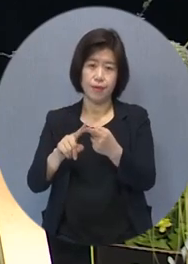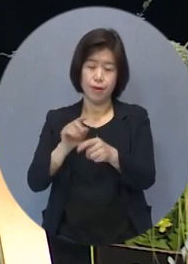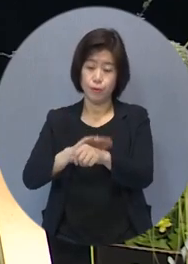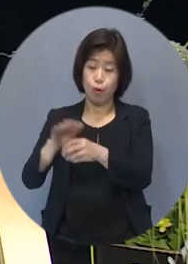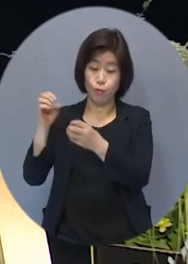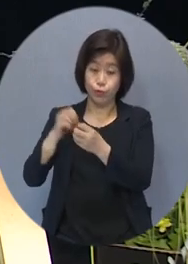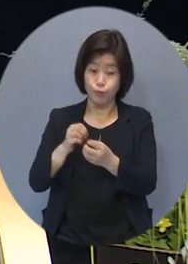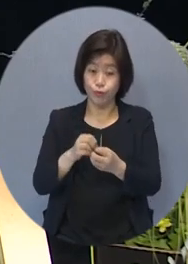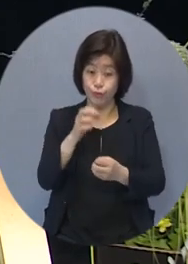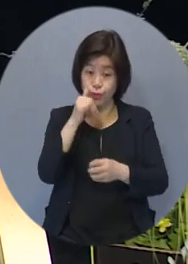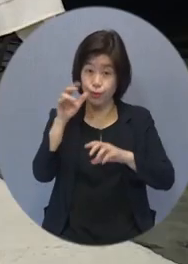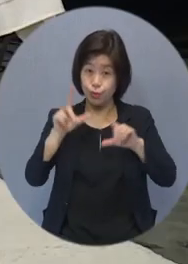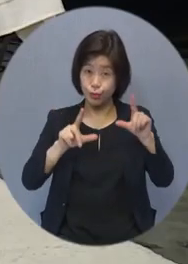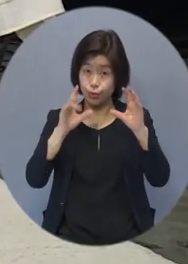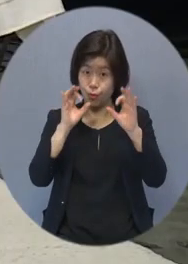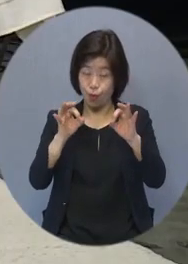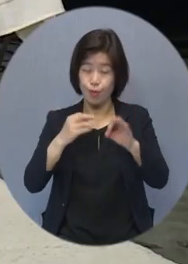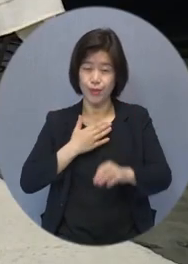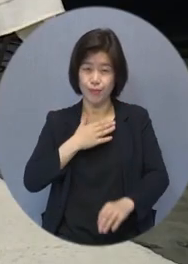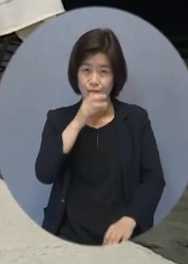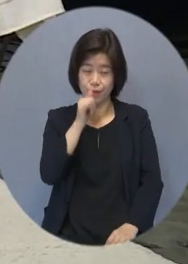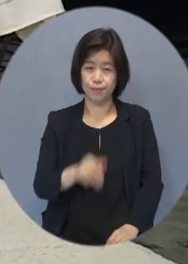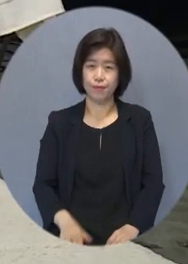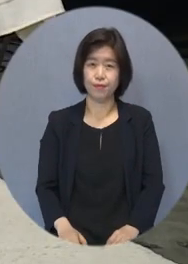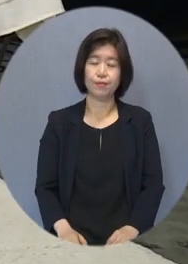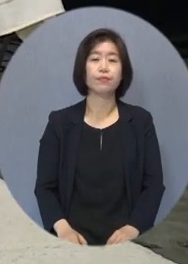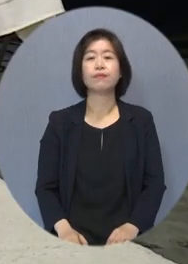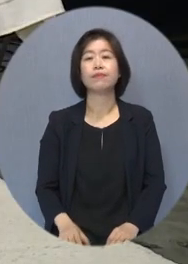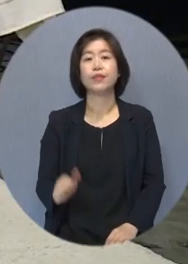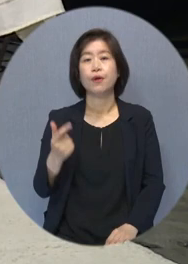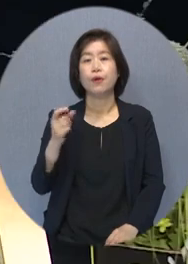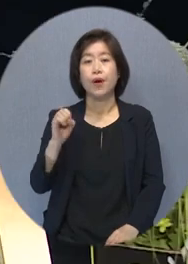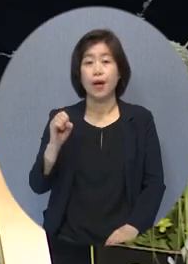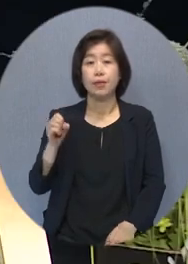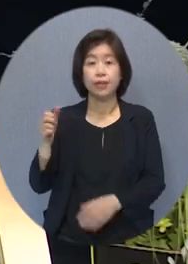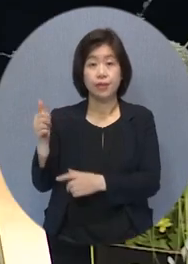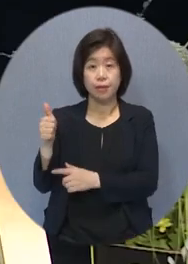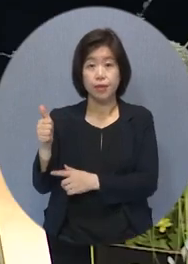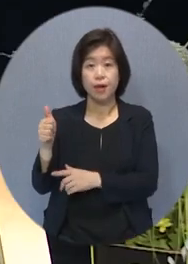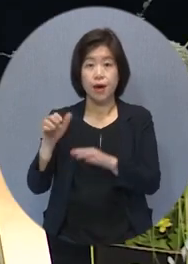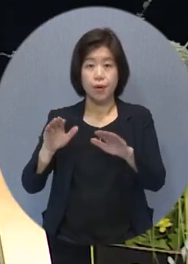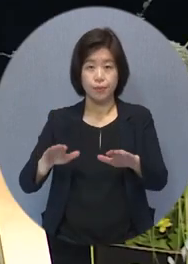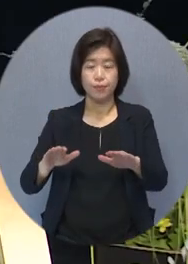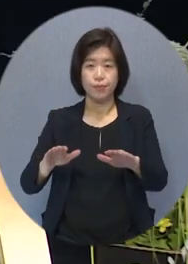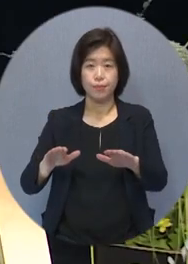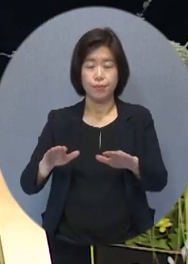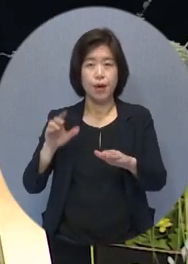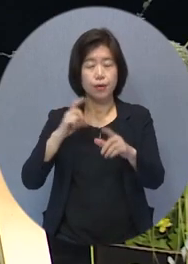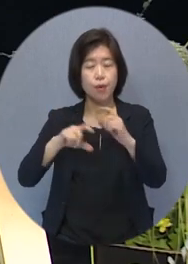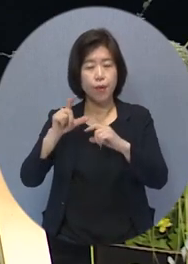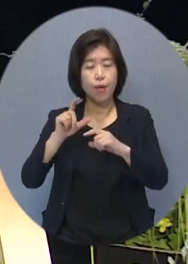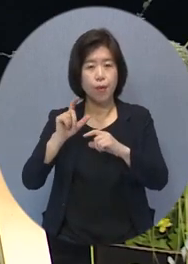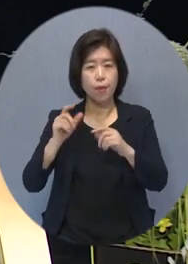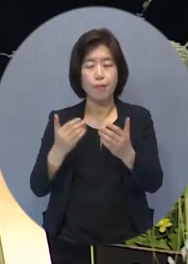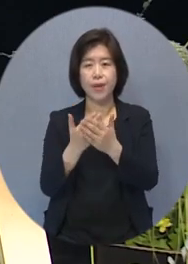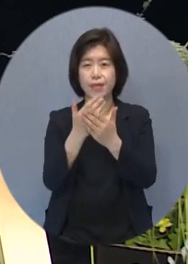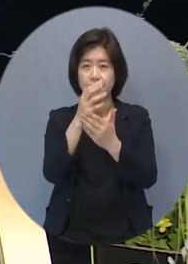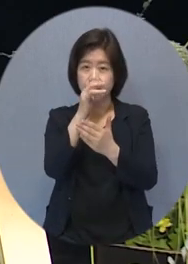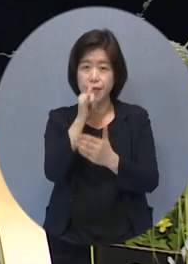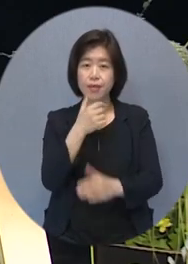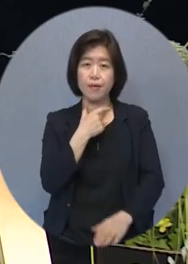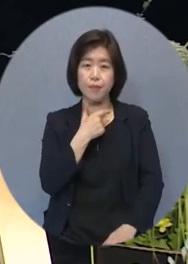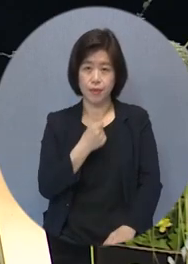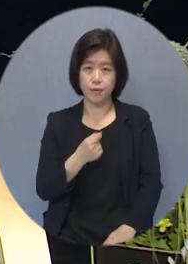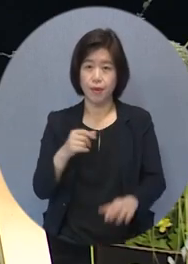수 있겠습니다. 황인찬 시인이 우리 시단의 구근으로 성장하길 바라며 차주일과